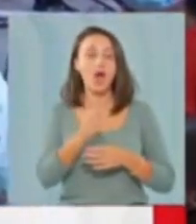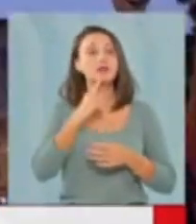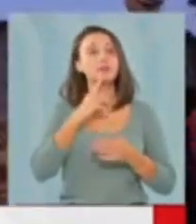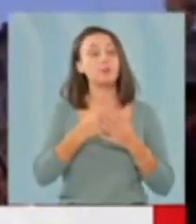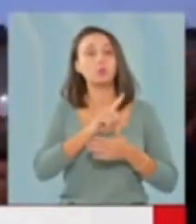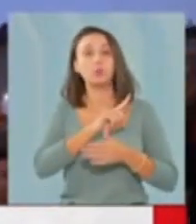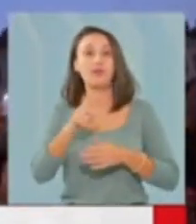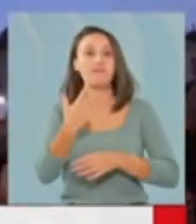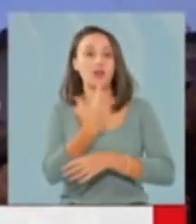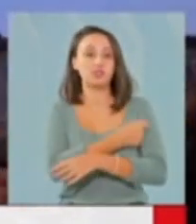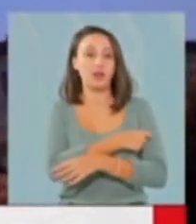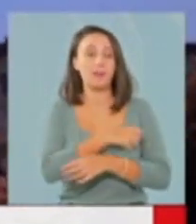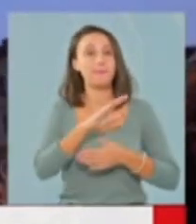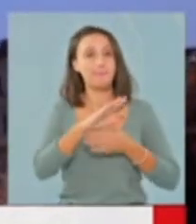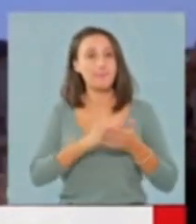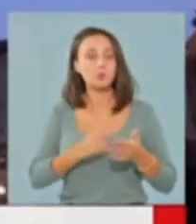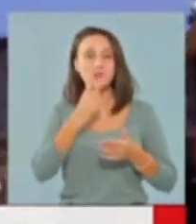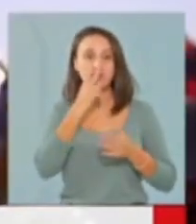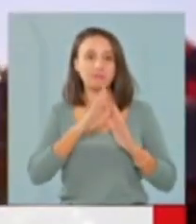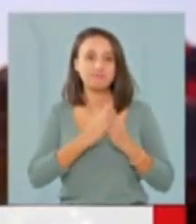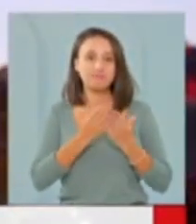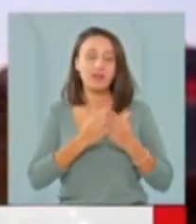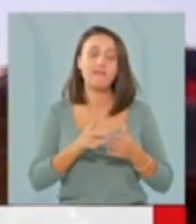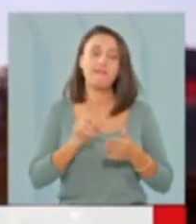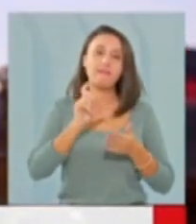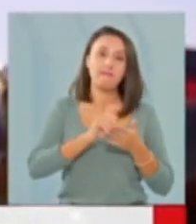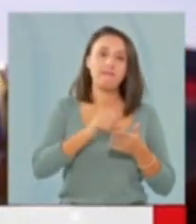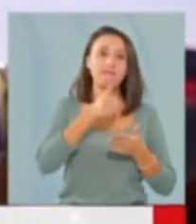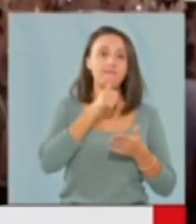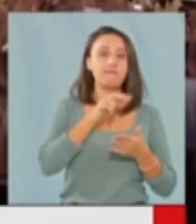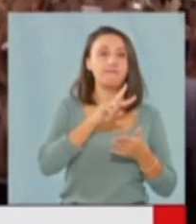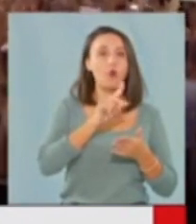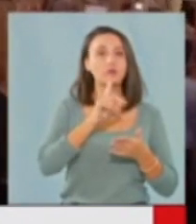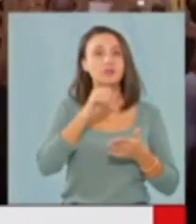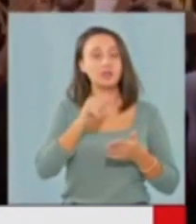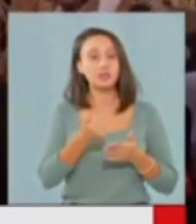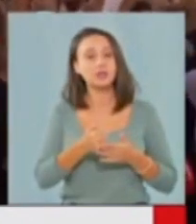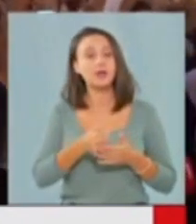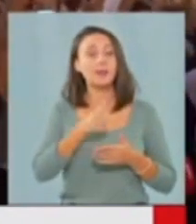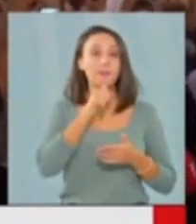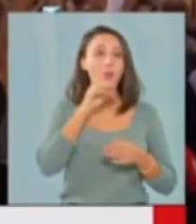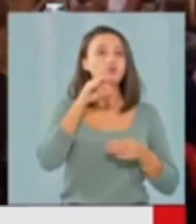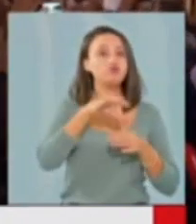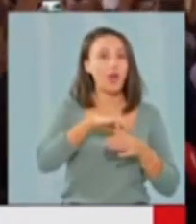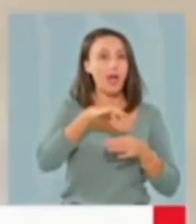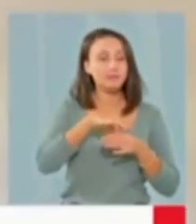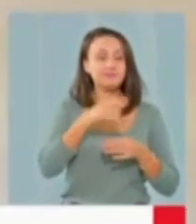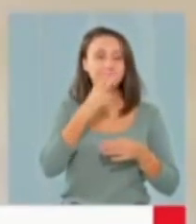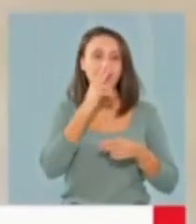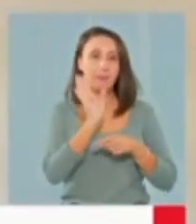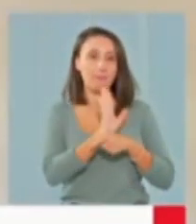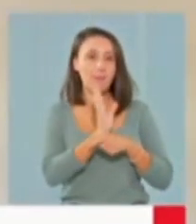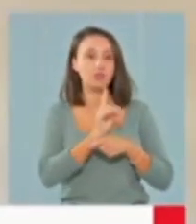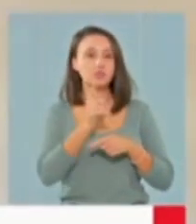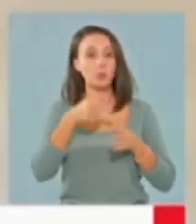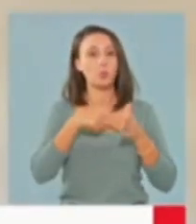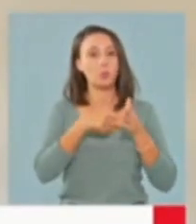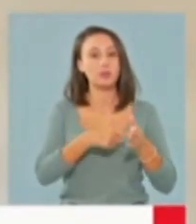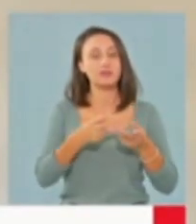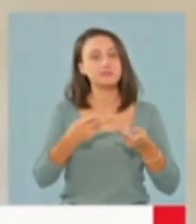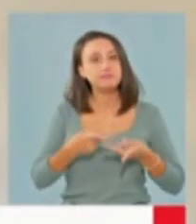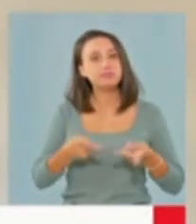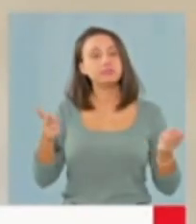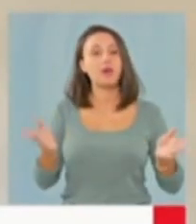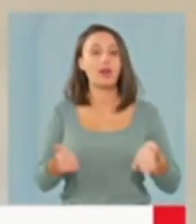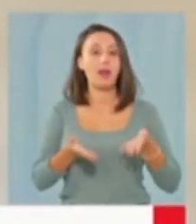nevaccinați în meniu apare și văd că pentru vaccinați iar nevaccinați vorbea ceai de mușețel imaginea cu afișul acestuia sa viralizat